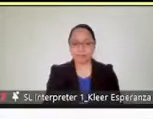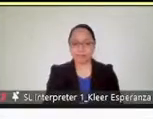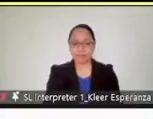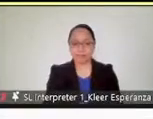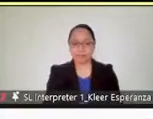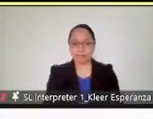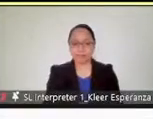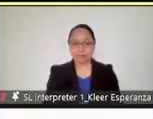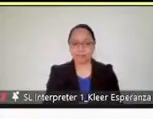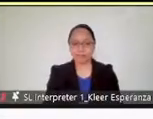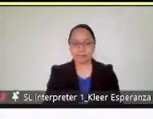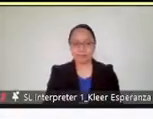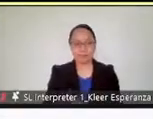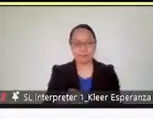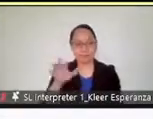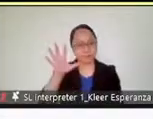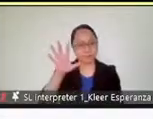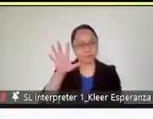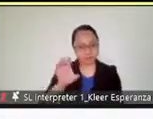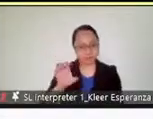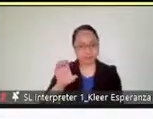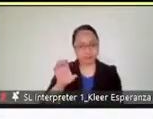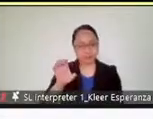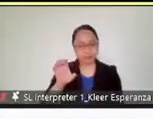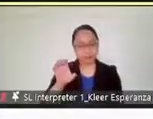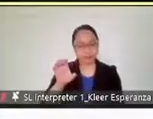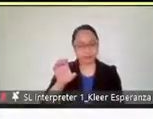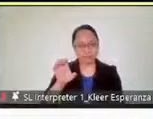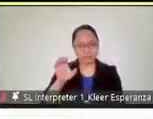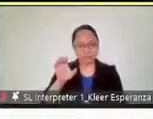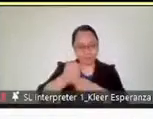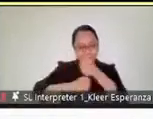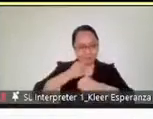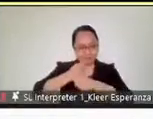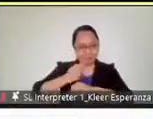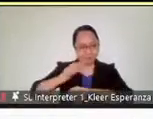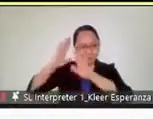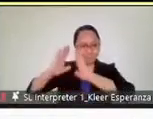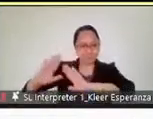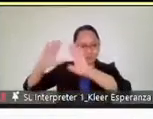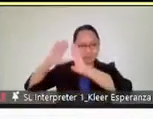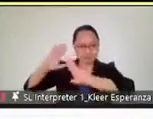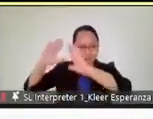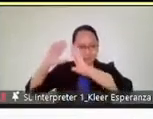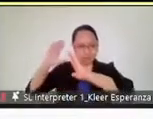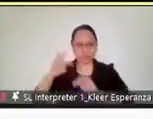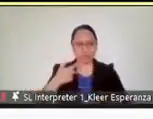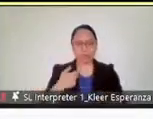kita ta intai ye rampakan